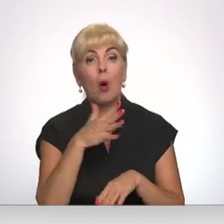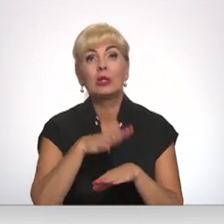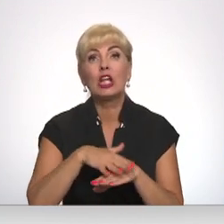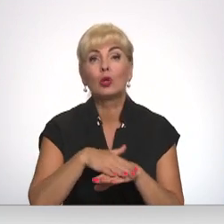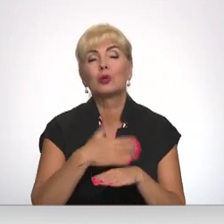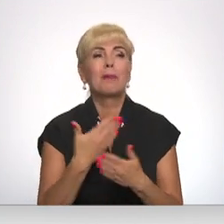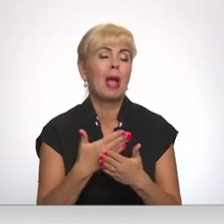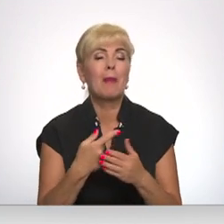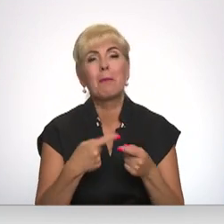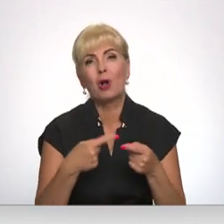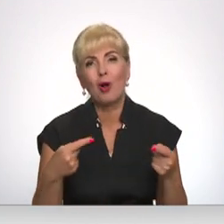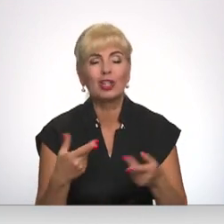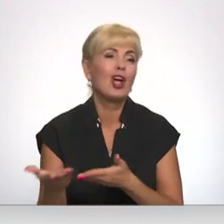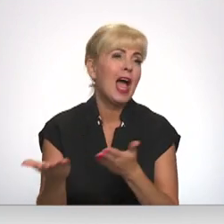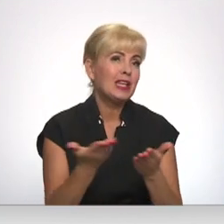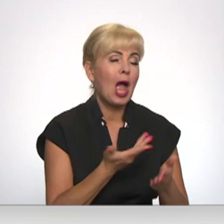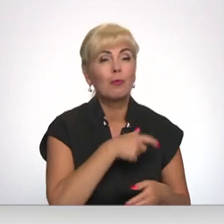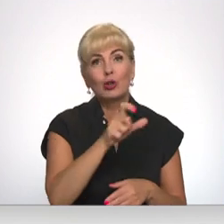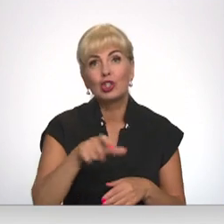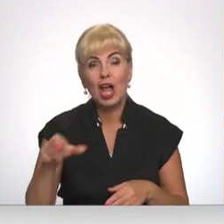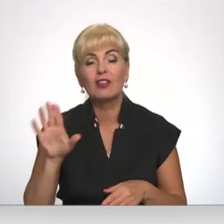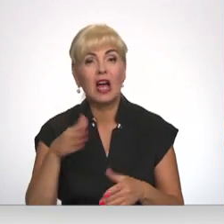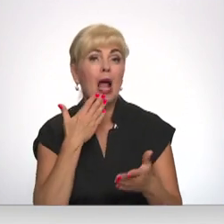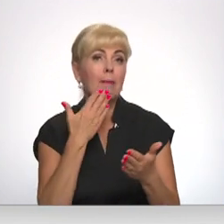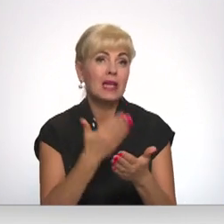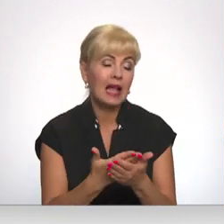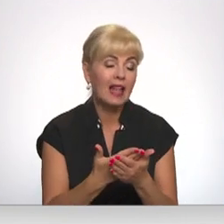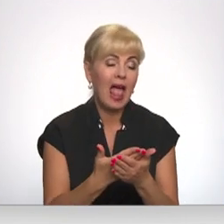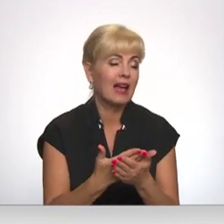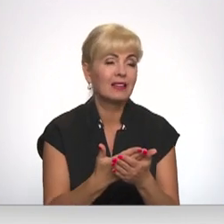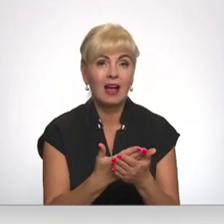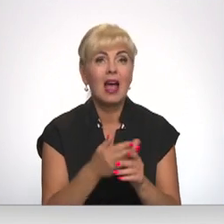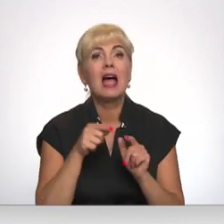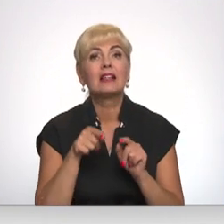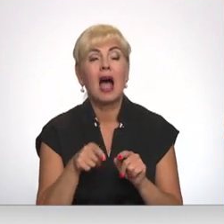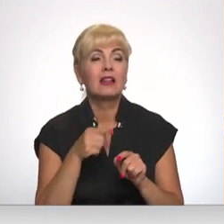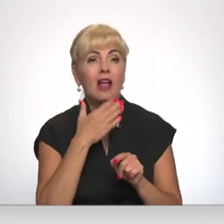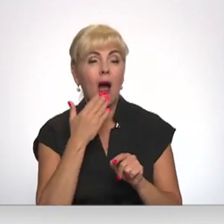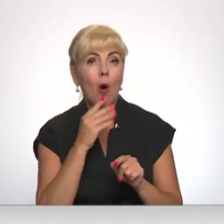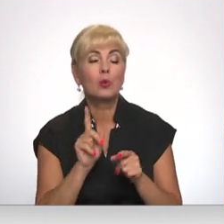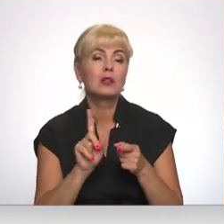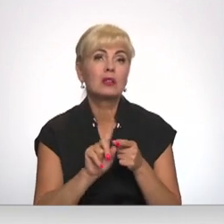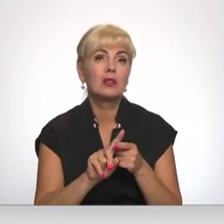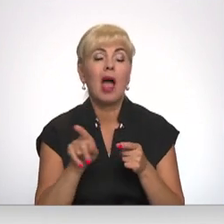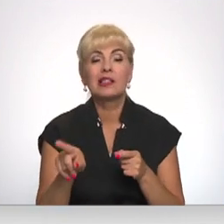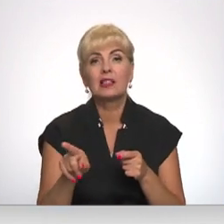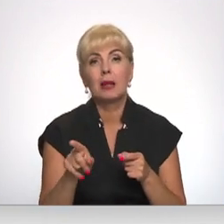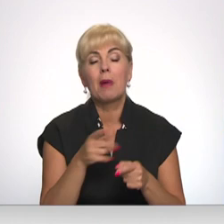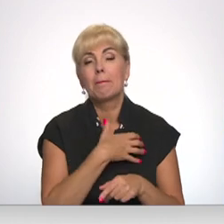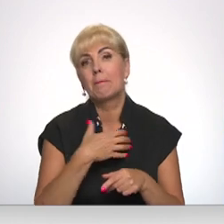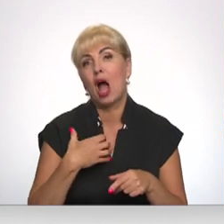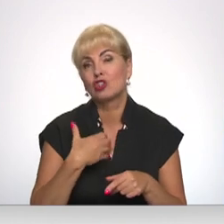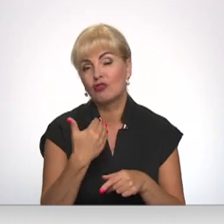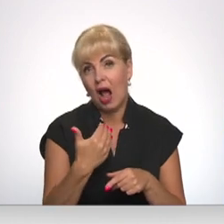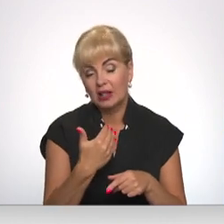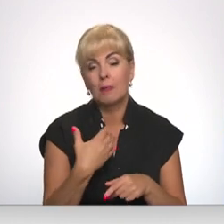produkts, jebkurš iedzīvotājs uz to varētu pretendēt. Tā nāk, nu, ja tā var teikt, saistība ar pašvaldību, un